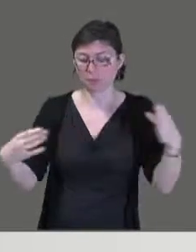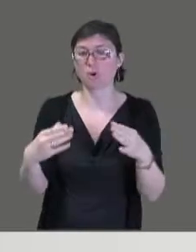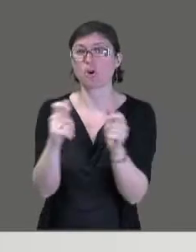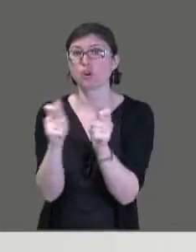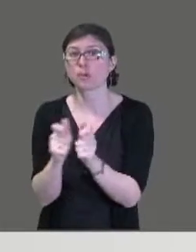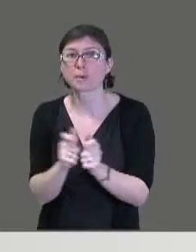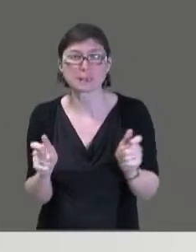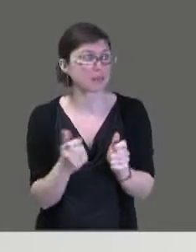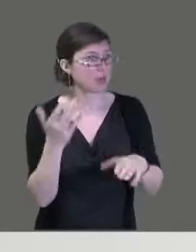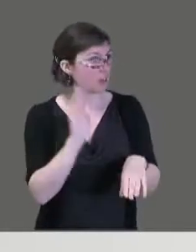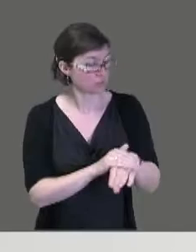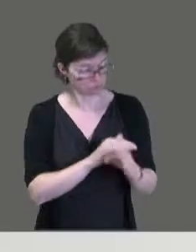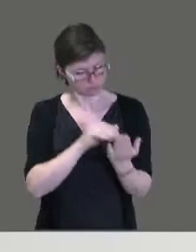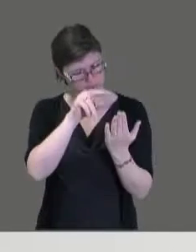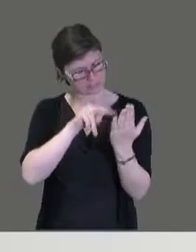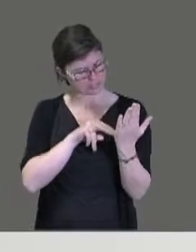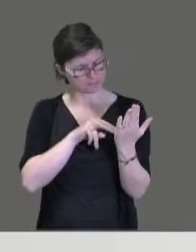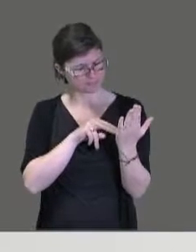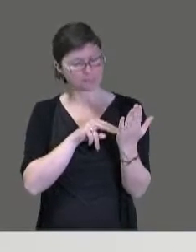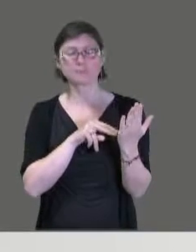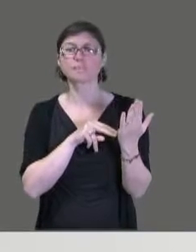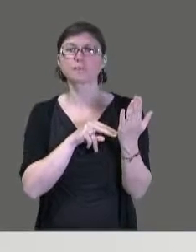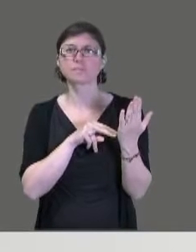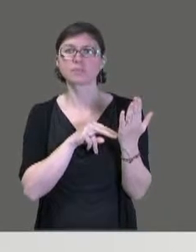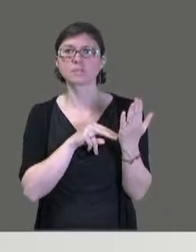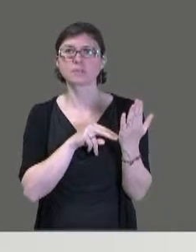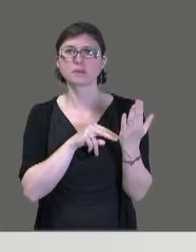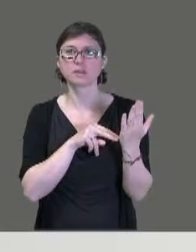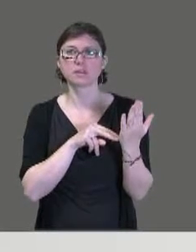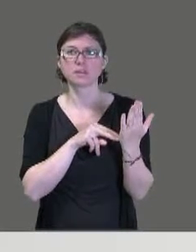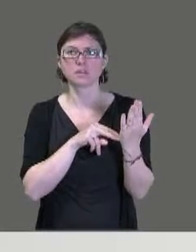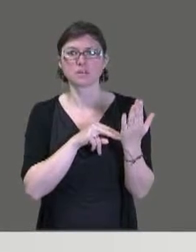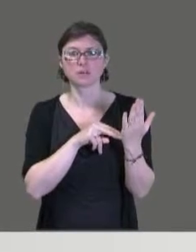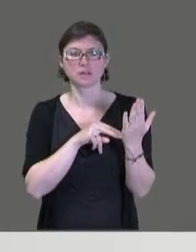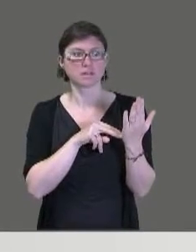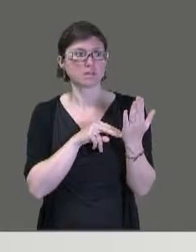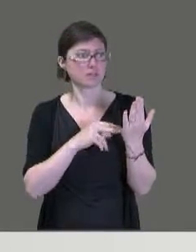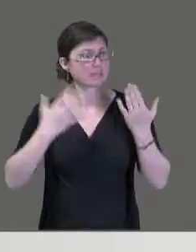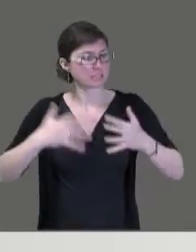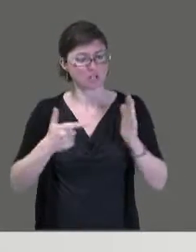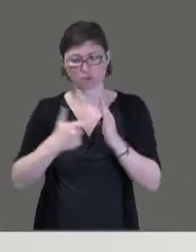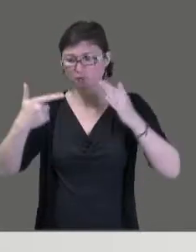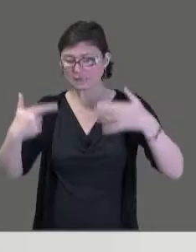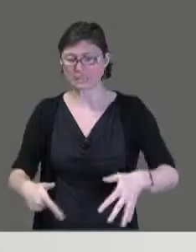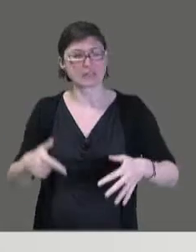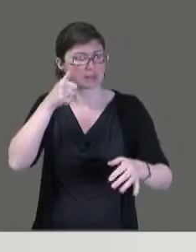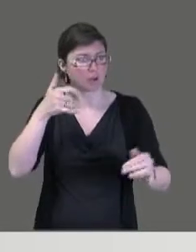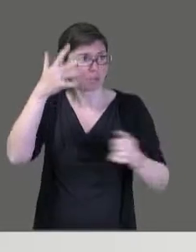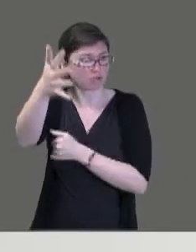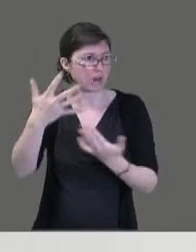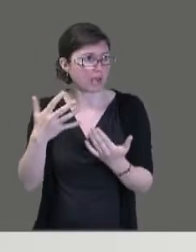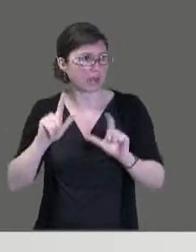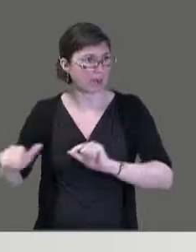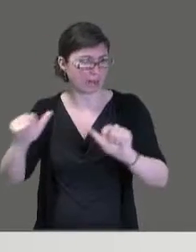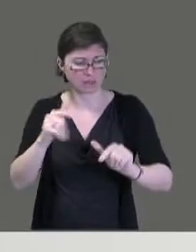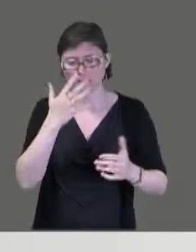de commerce a concerné une grosse centaine de projets en 2017. Est-on